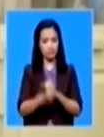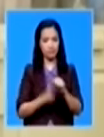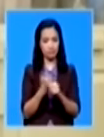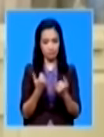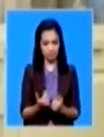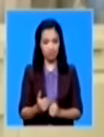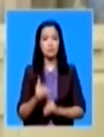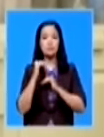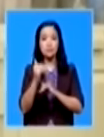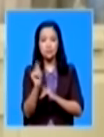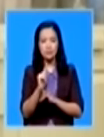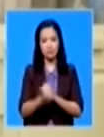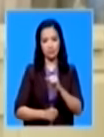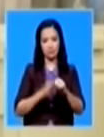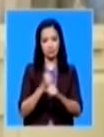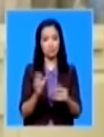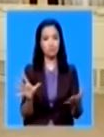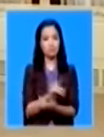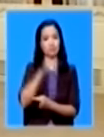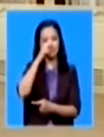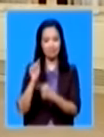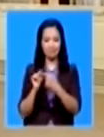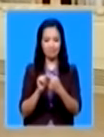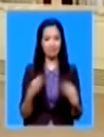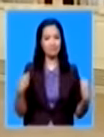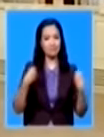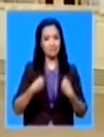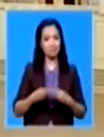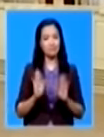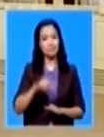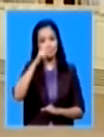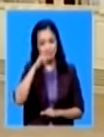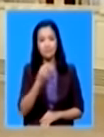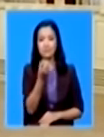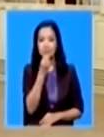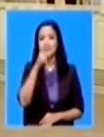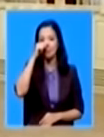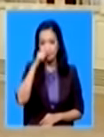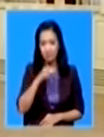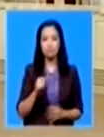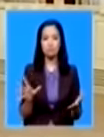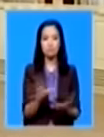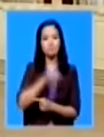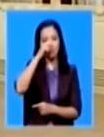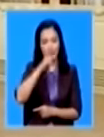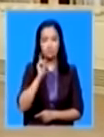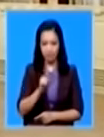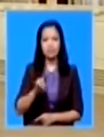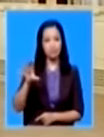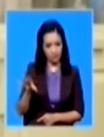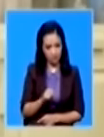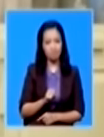กำหนดให้เป็นปีการสืบสานวัฒนธรรมไทยในหลายด้านนะครับไม่ว่าจะแต่งกายไทยอาหารไทยหรือประเพณีไทยต่างๆต้องรื้อฟื้นกลับมาให้หมด